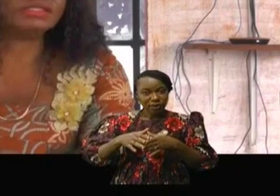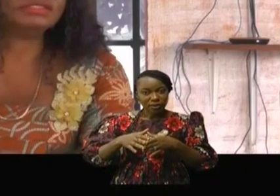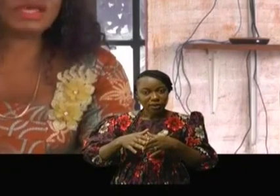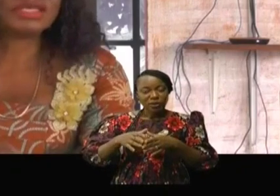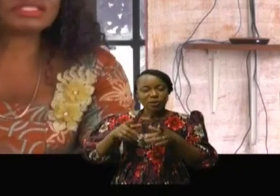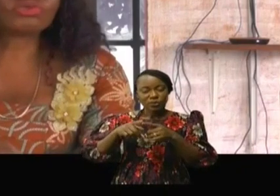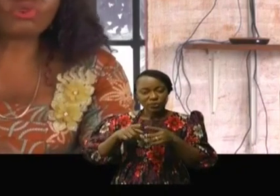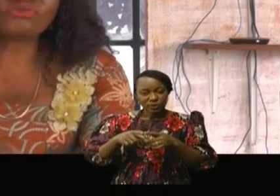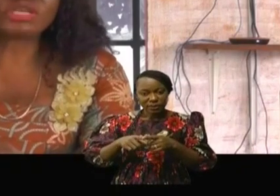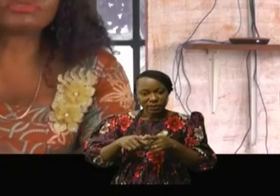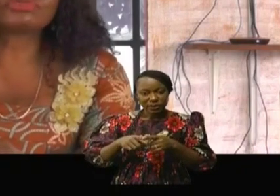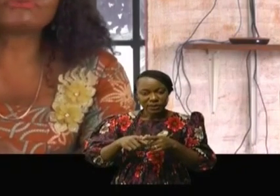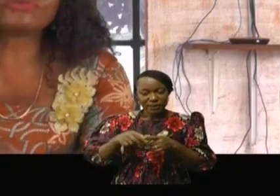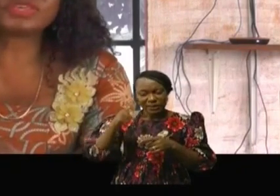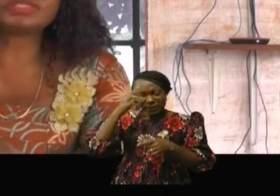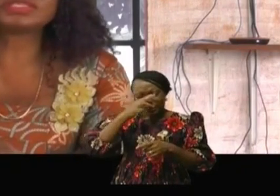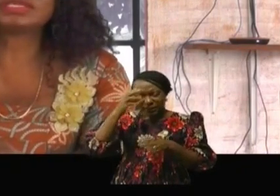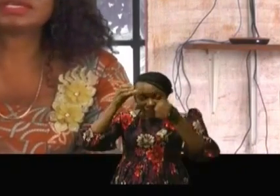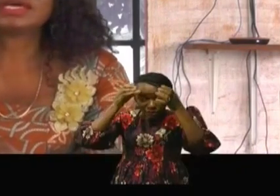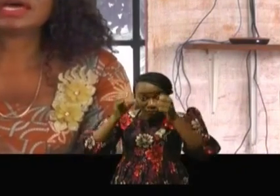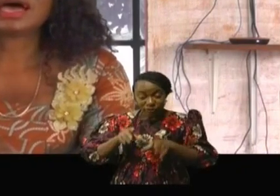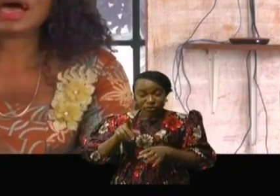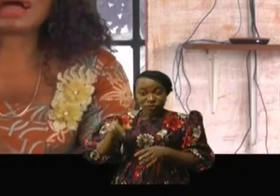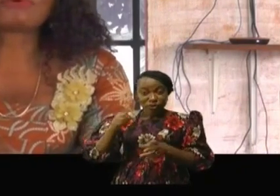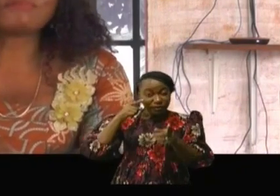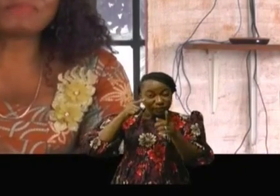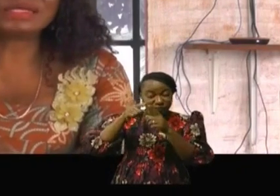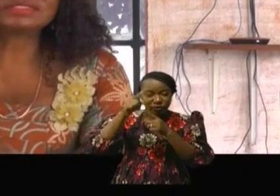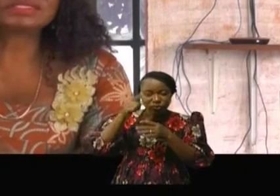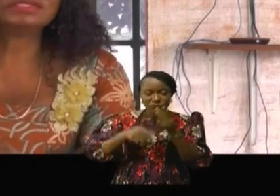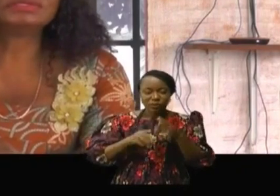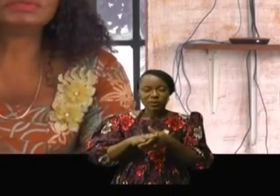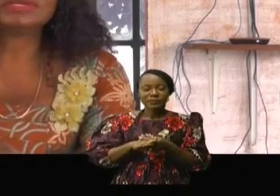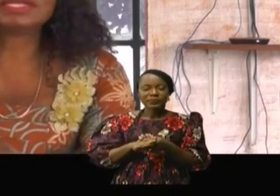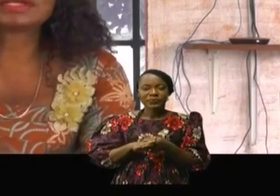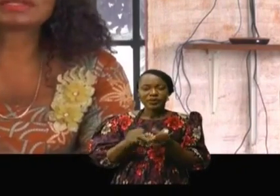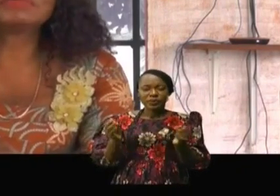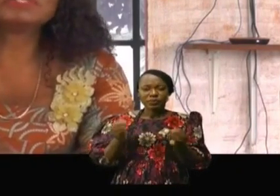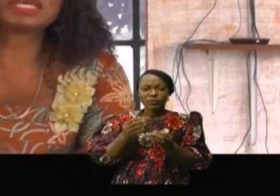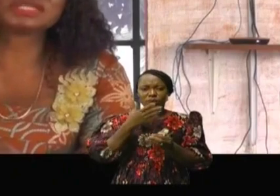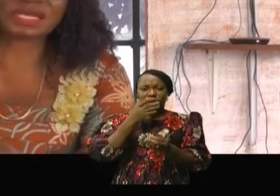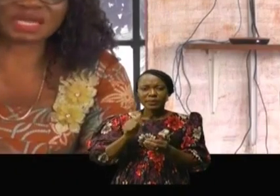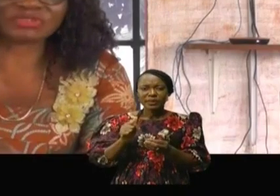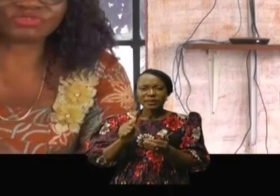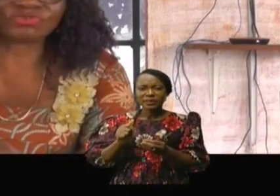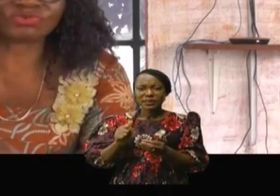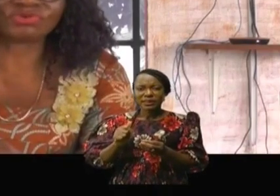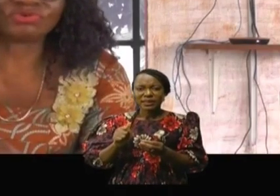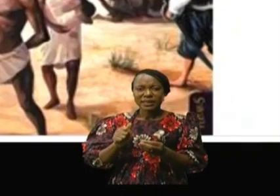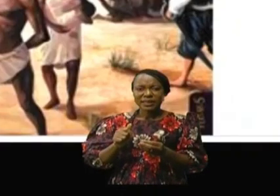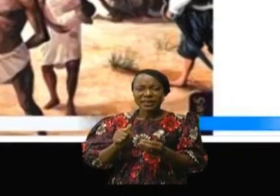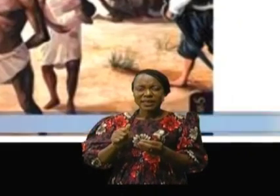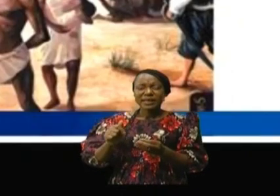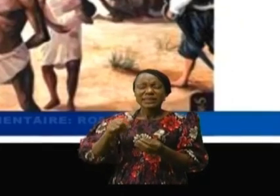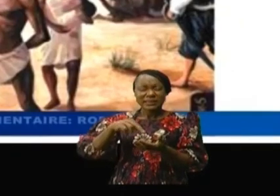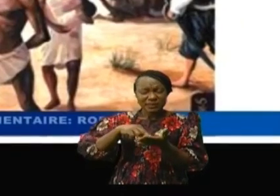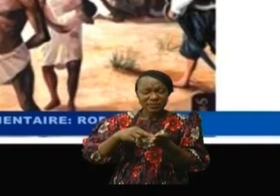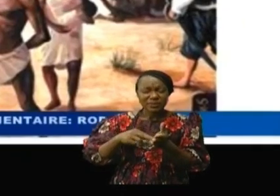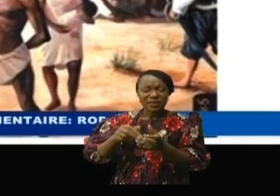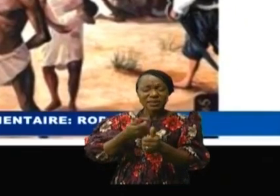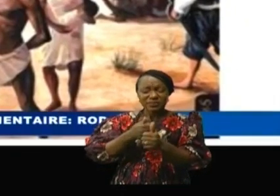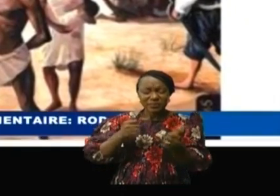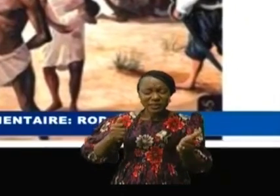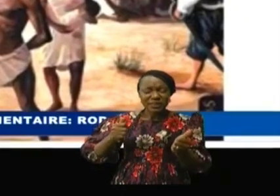italien. Et cette convention vise à combattre les crimes internationaux. Pour bien combattre